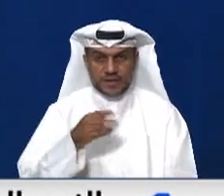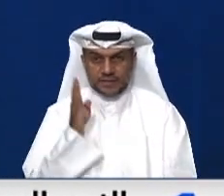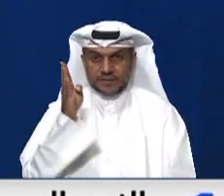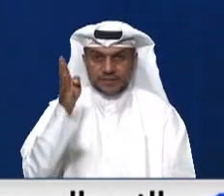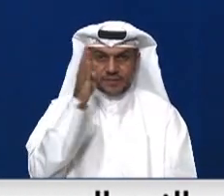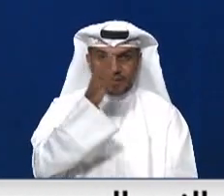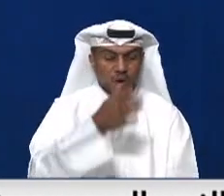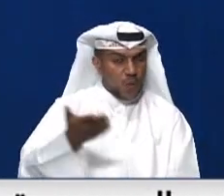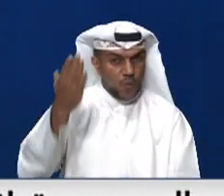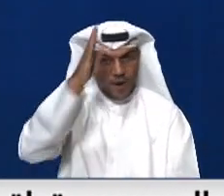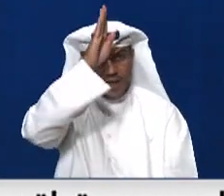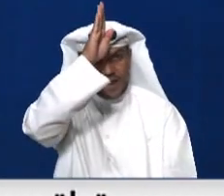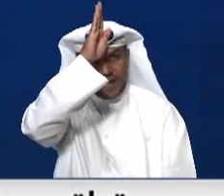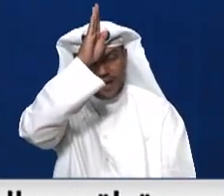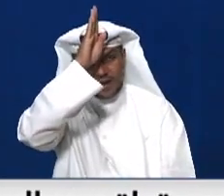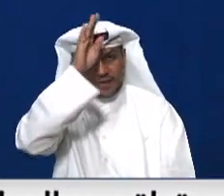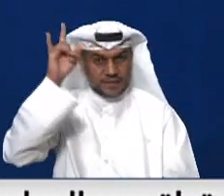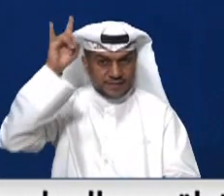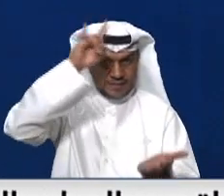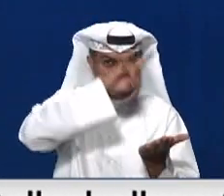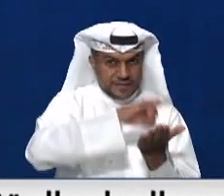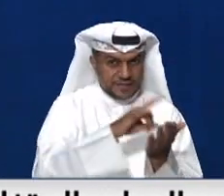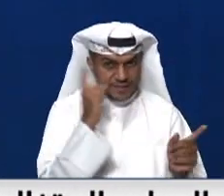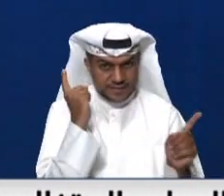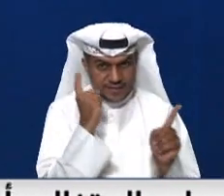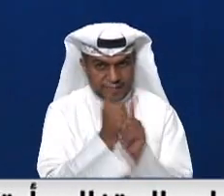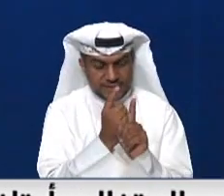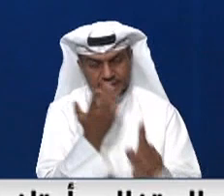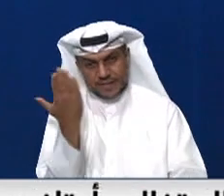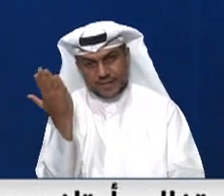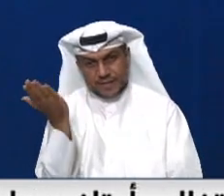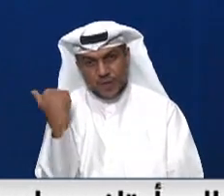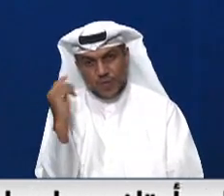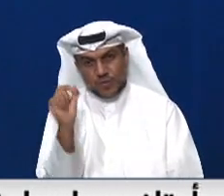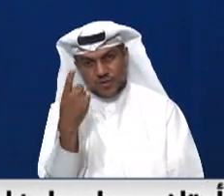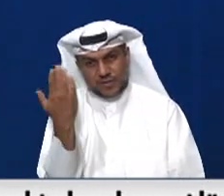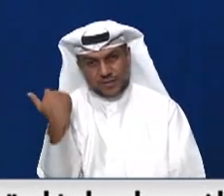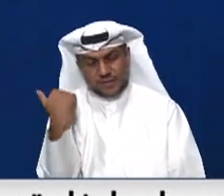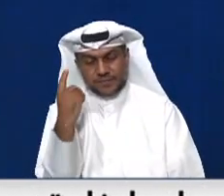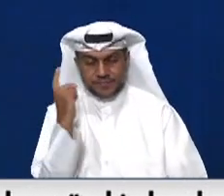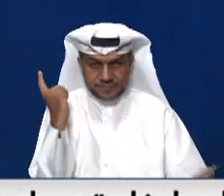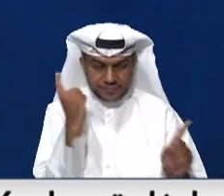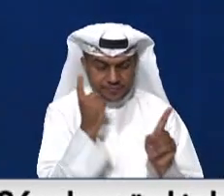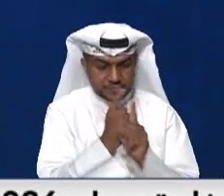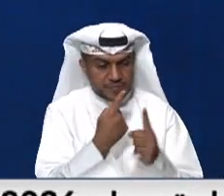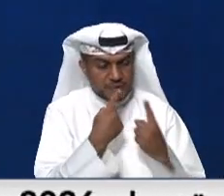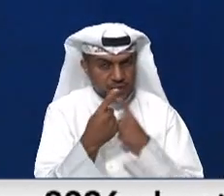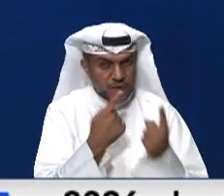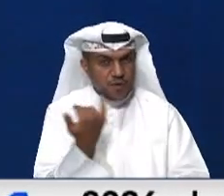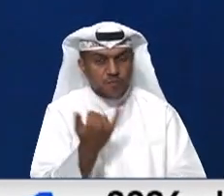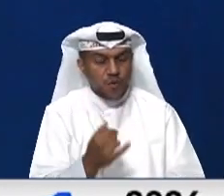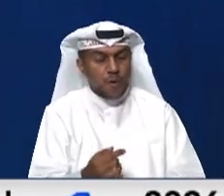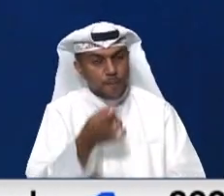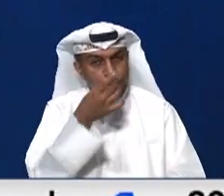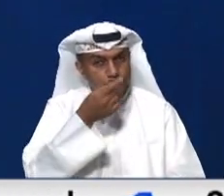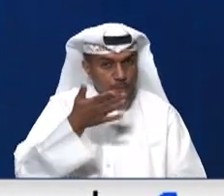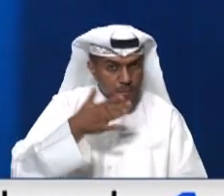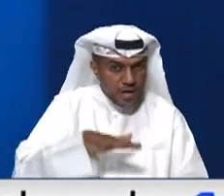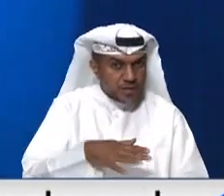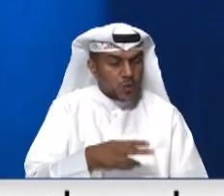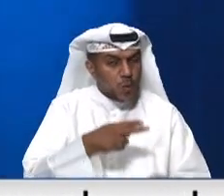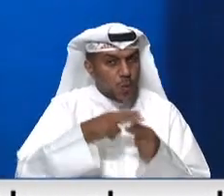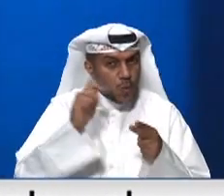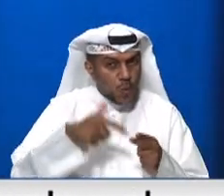العاصمة العراقية بغداد في 30 من شهر يوليو الماضي والتي كان موضوع الأسرى والمفقودين